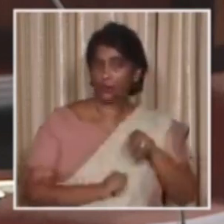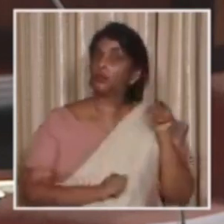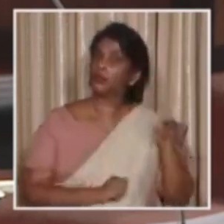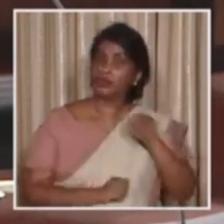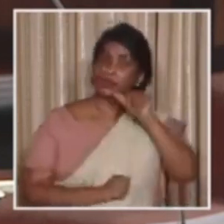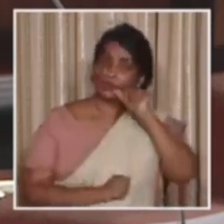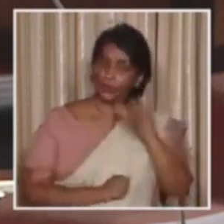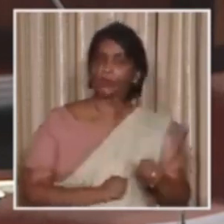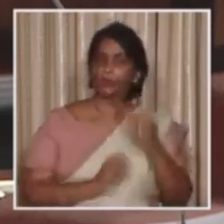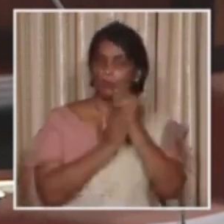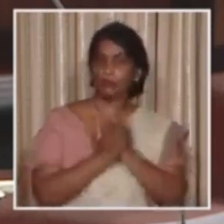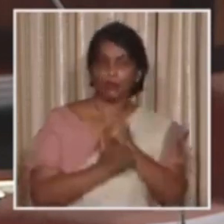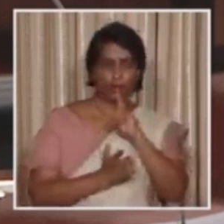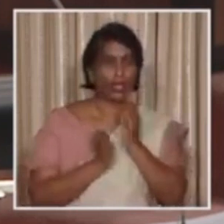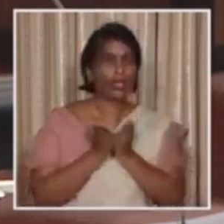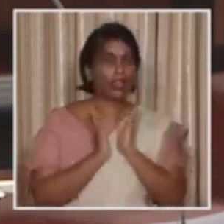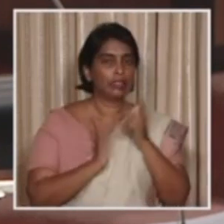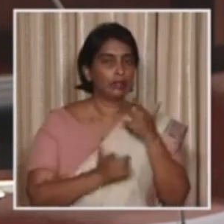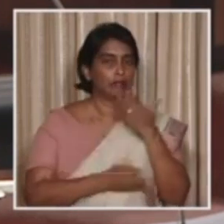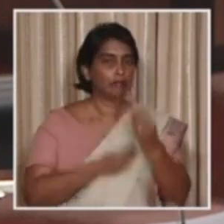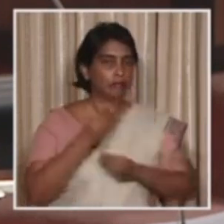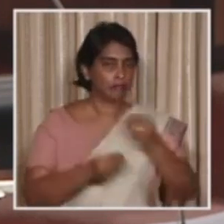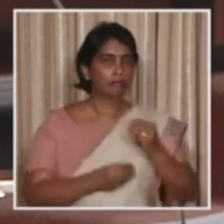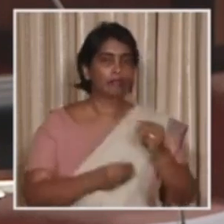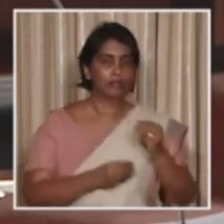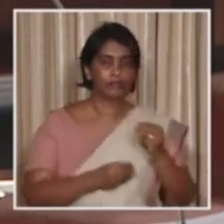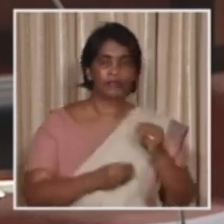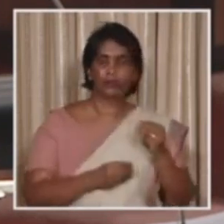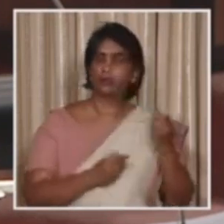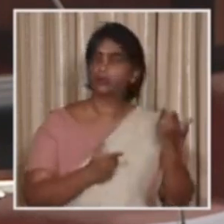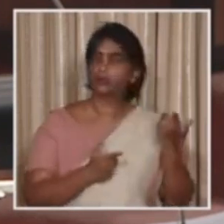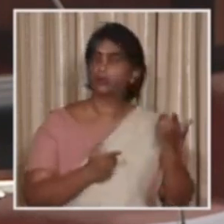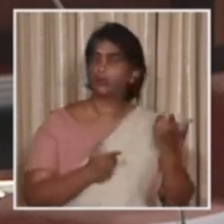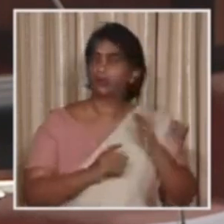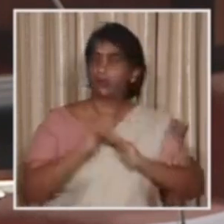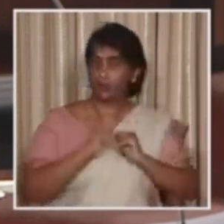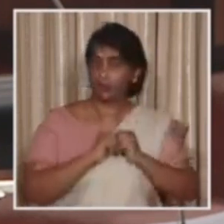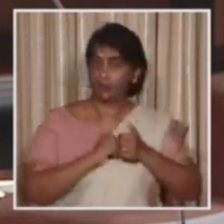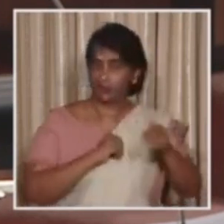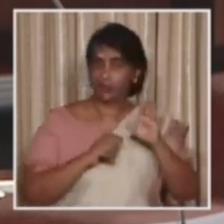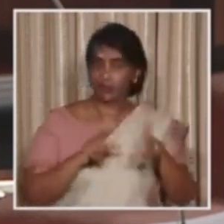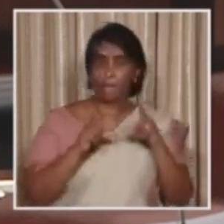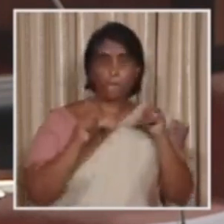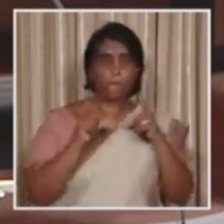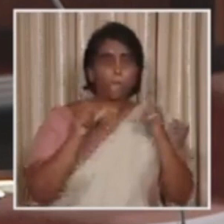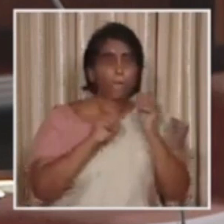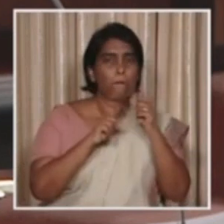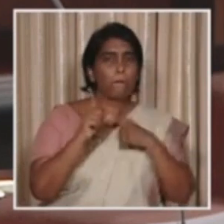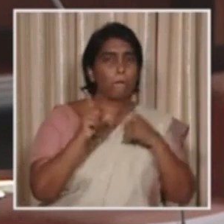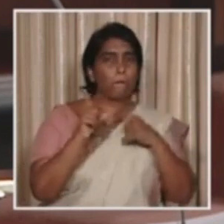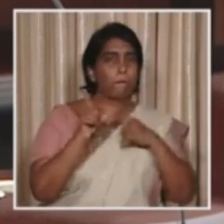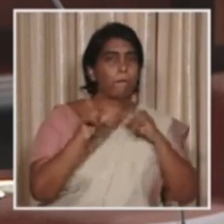இந்திய மீனவர்கள் வருகையை பாஸ் முறை கொண்டு ஒரு நடைமுறைப்படுத்தப்படுகின்ற அதனால் வருகின்ற வருமானத்தை